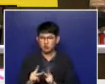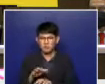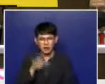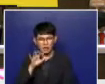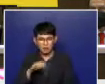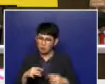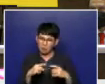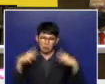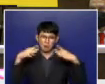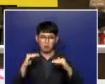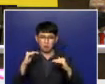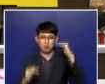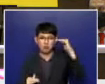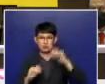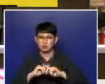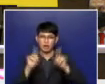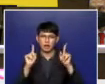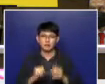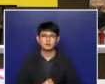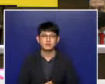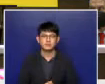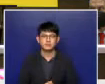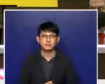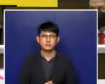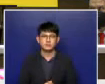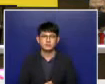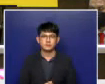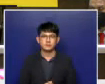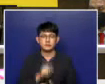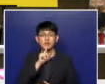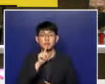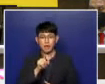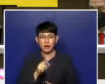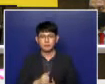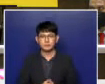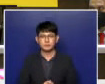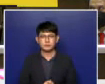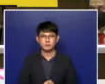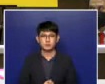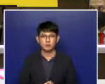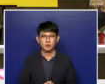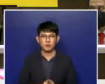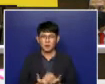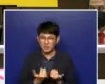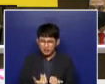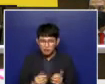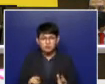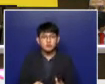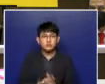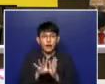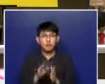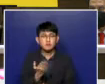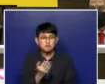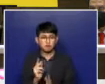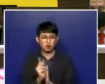นั้นก็คือต่อไปที่ฝั่งธนบุรีต่อไปอ่อนุชข้ามไปสมุทรปราการและต่อไปที่คูคตโดยเอาประชาชนเป็นตัวตั้งปัญหา